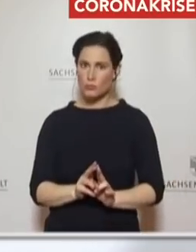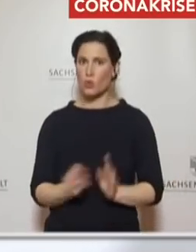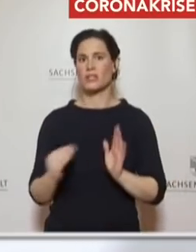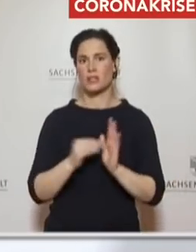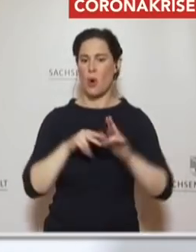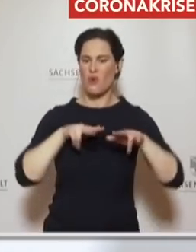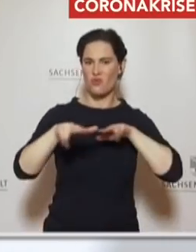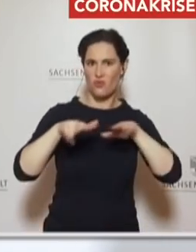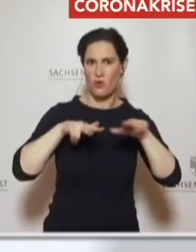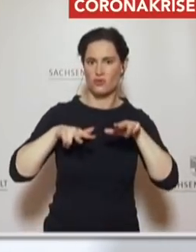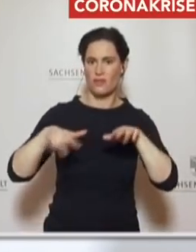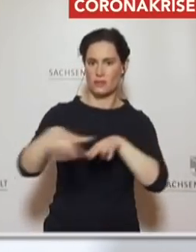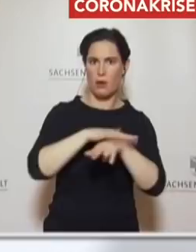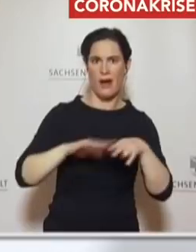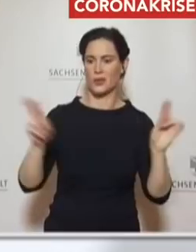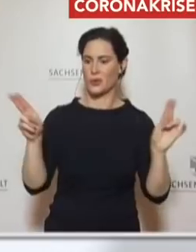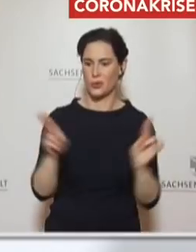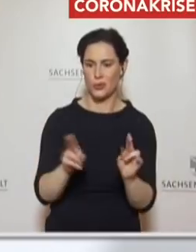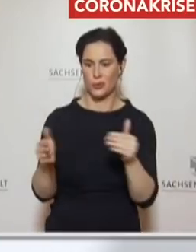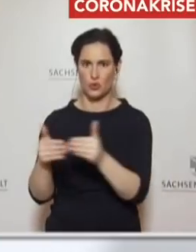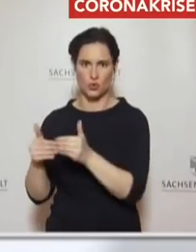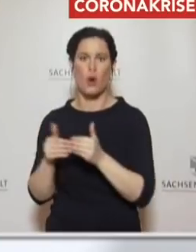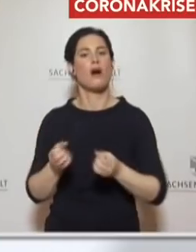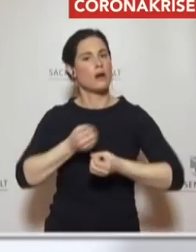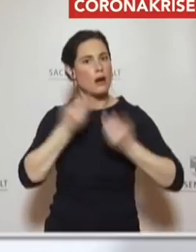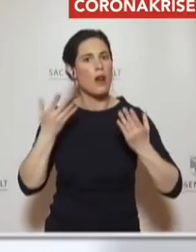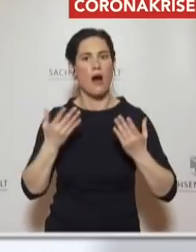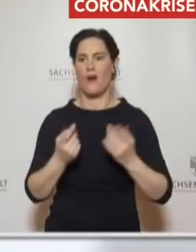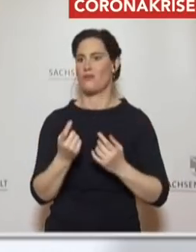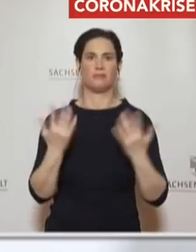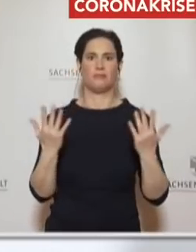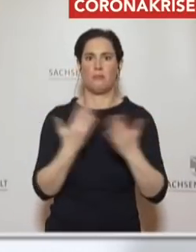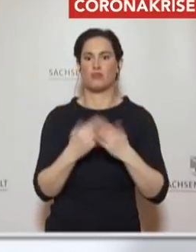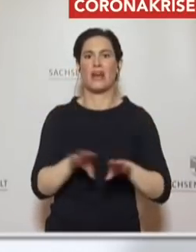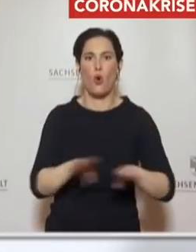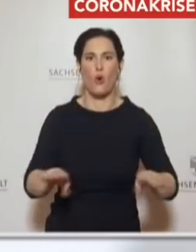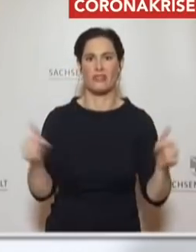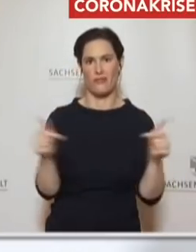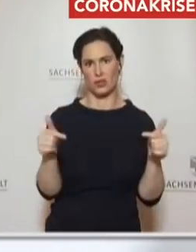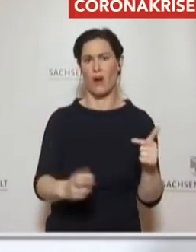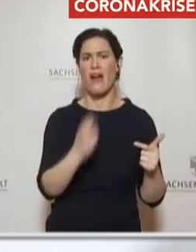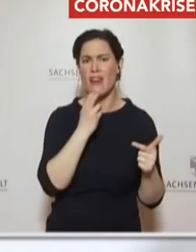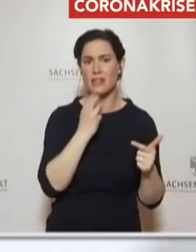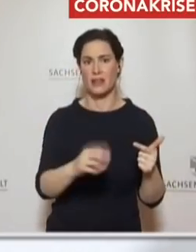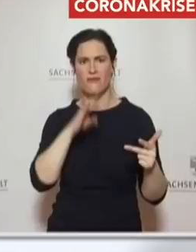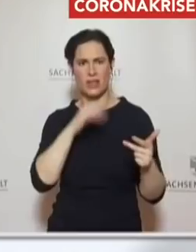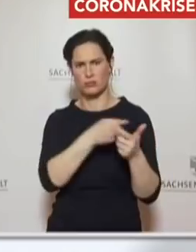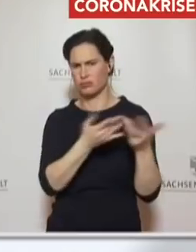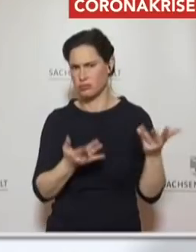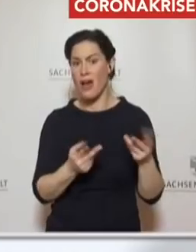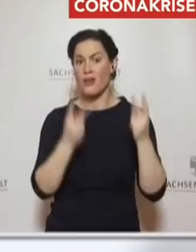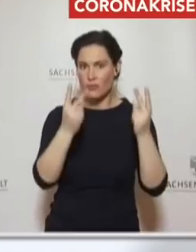die wirtschaftlichen Tätigkeiten runterfahren, bis auf die unabweisbaren Dinge der Grundversorgung, Elektrizität, Wasser und so weiter und so